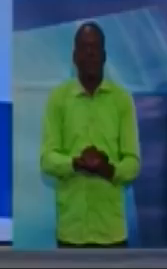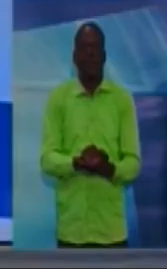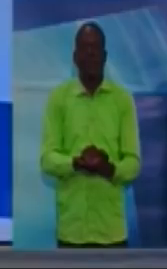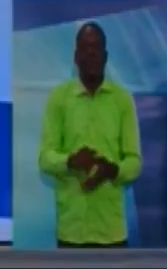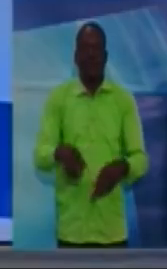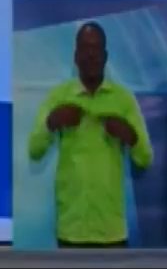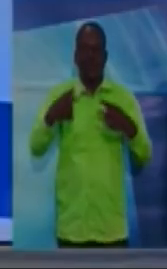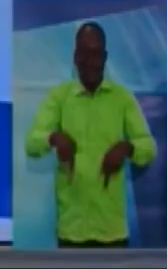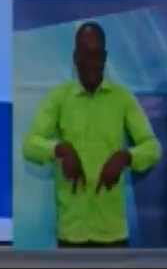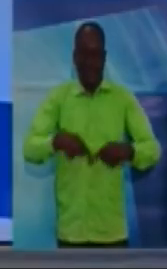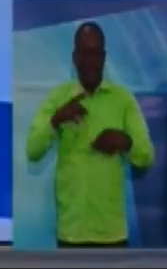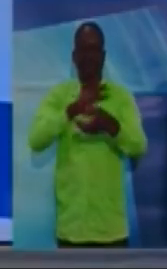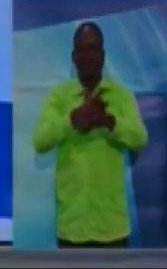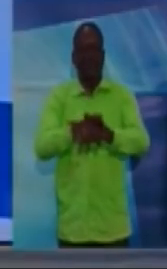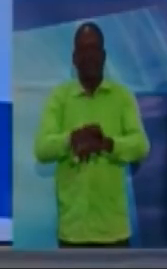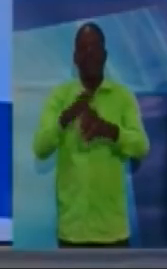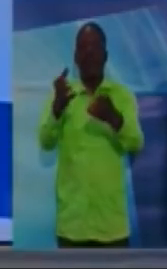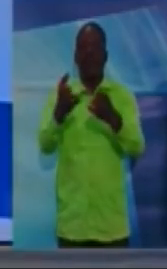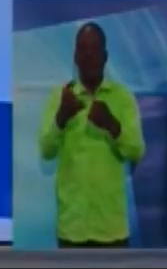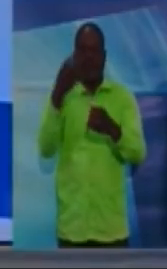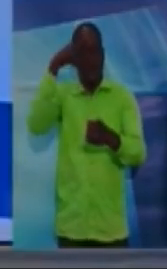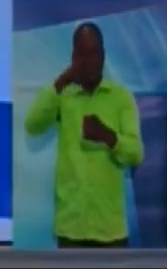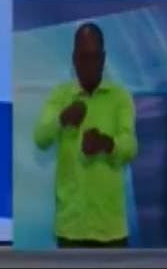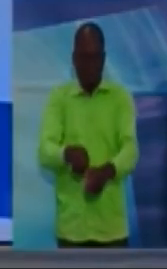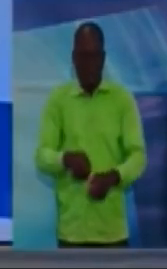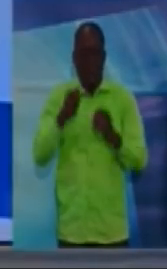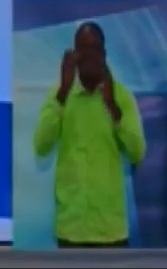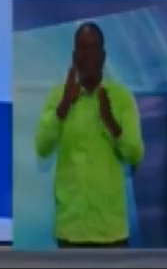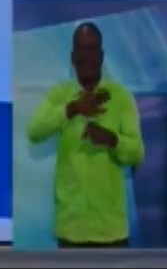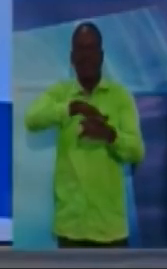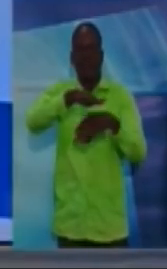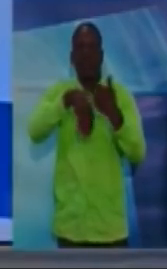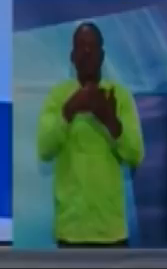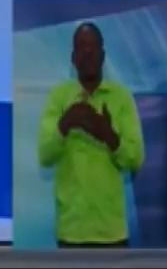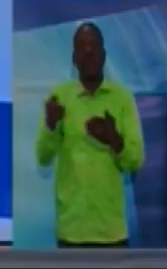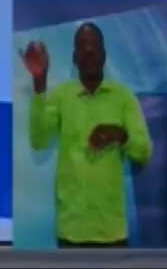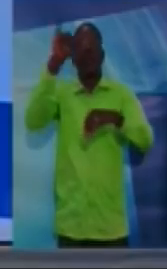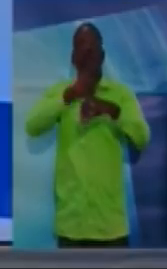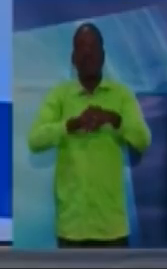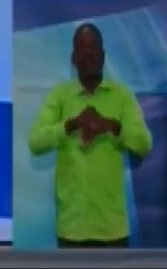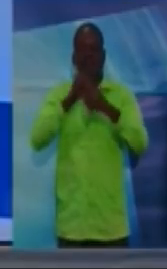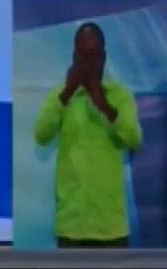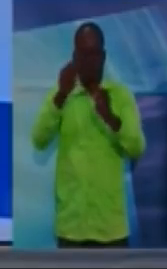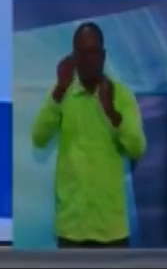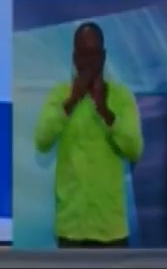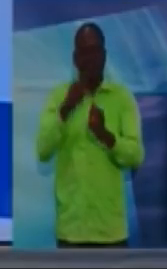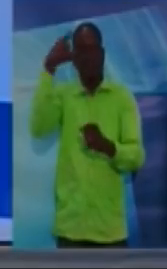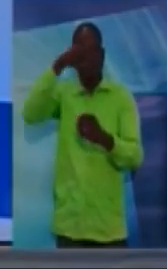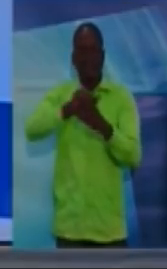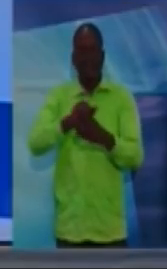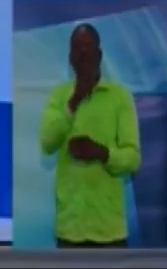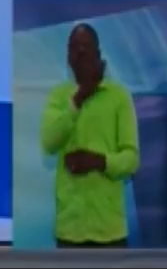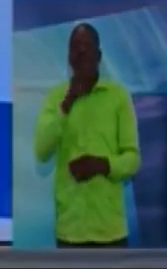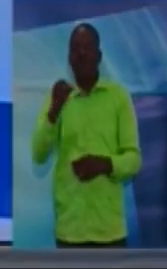Redonner la vie à la terre, c'est ce dont ont besoin les agriculteurs, surtout lorsque s'installe la campagne agricole. Ceux du